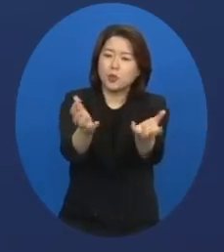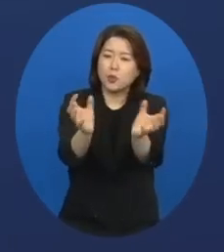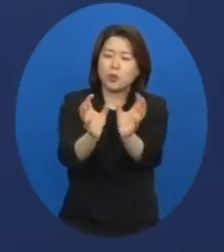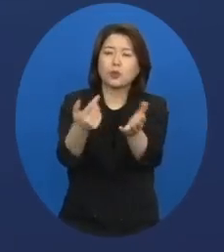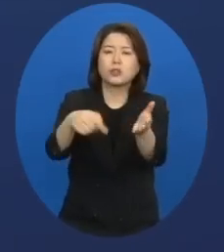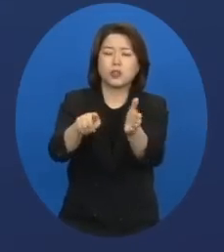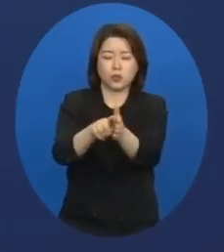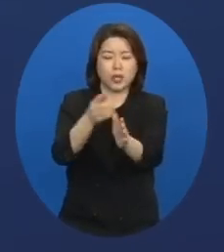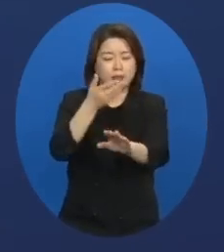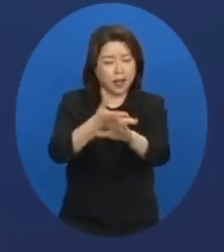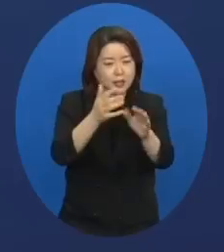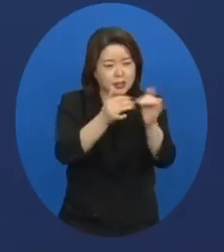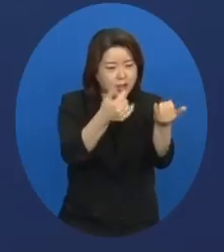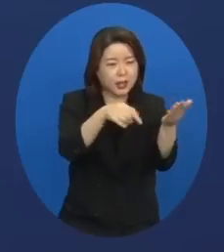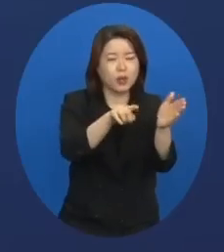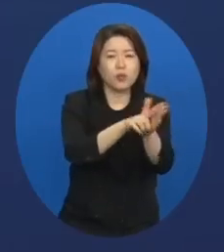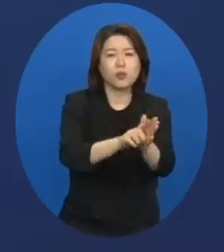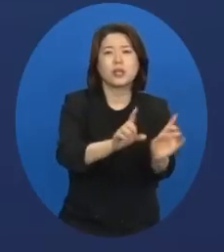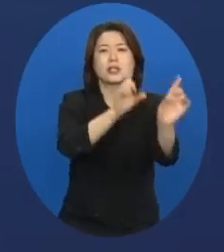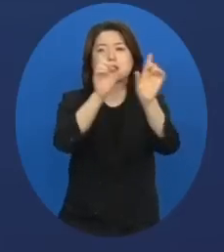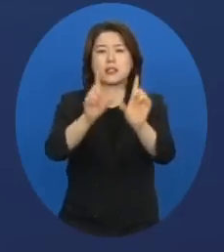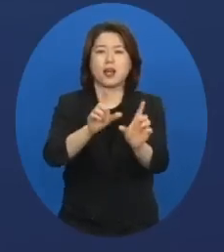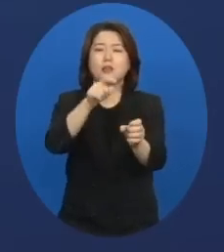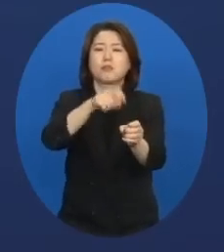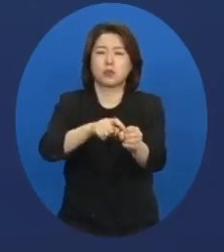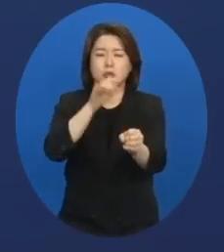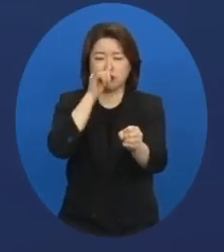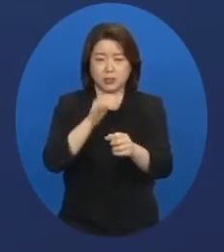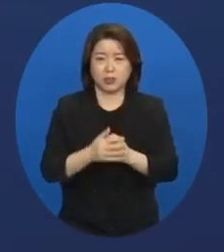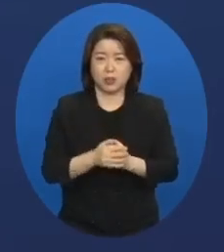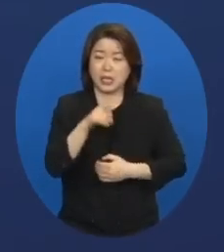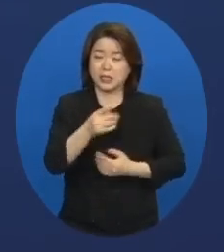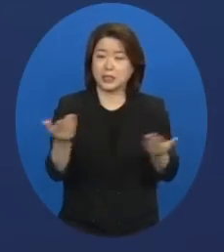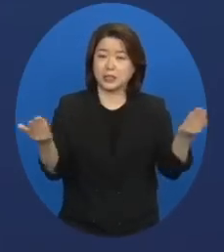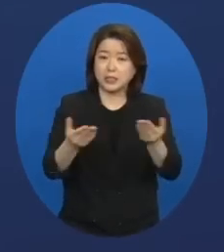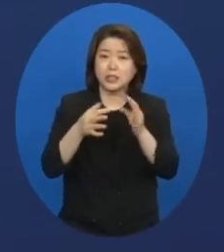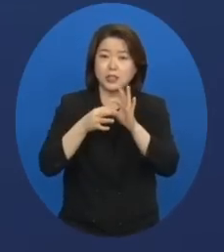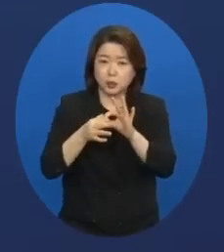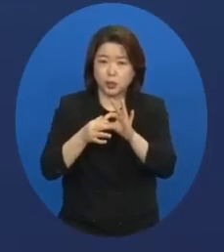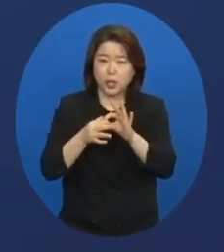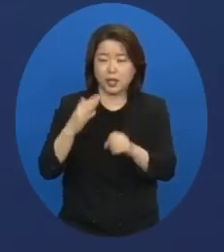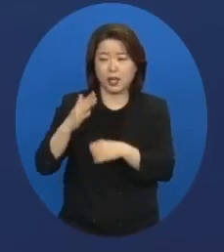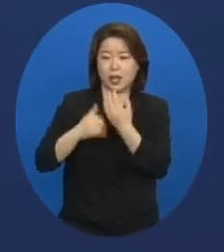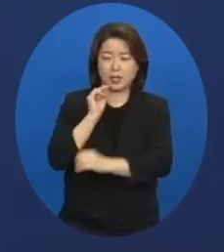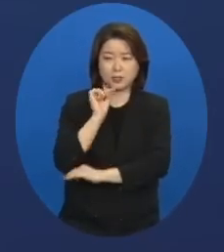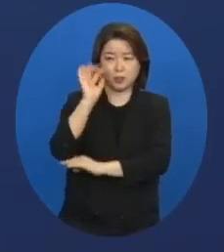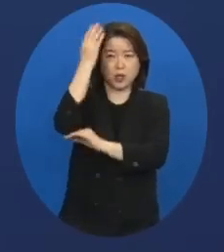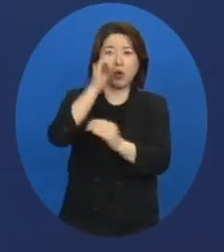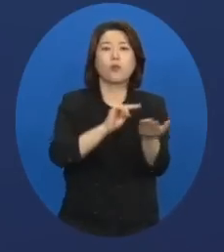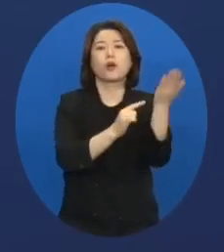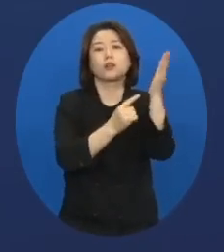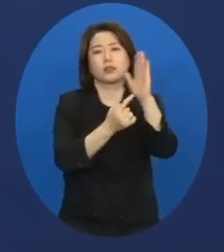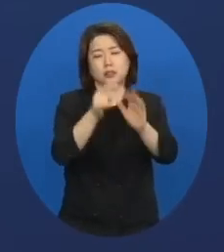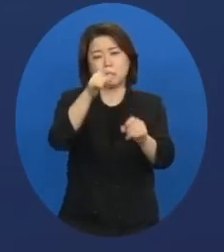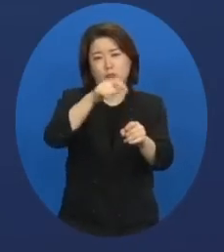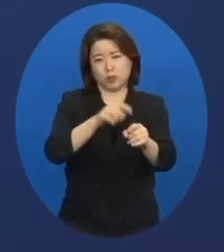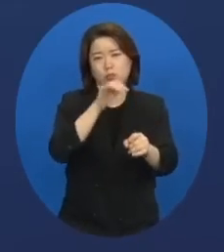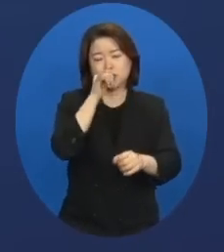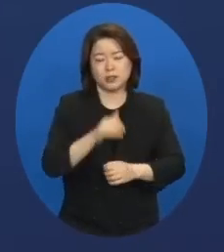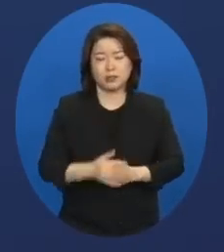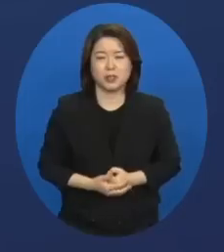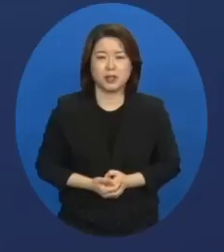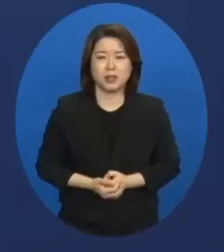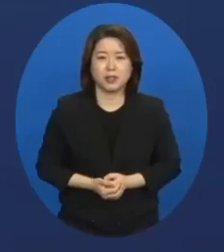다른 사람을 위해서 살게 하시는 것. 그리고 그 일을 통하여 하나님의 영광을 드러내시려고 하심이라는